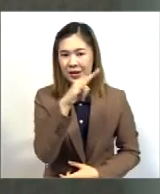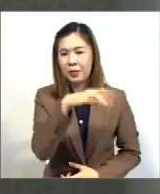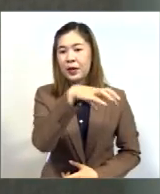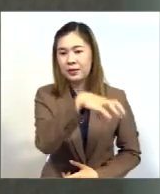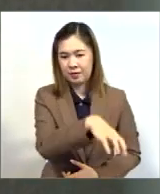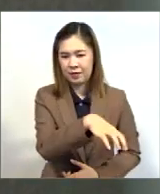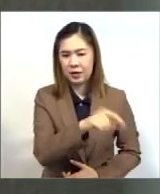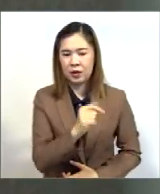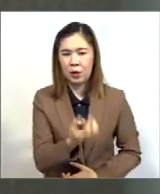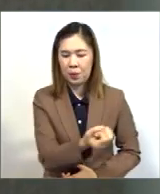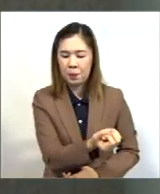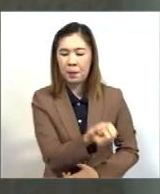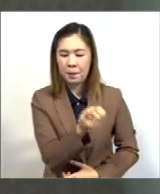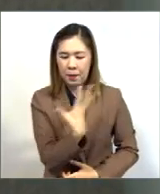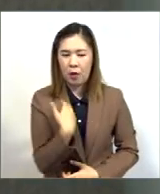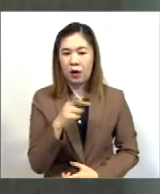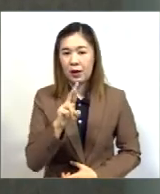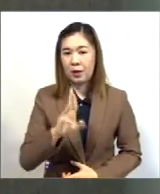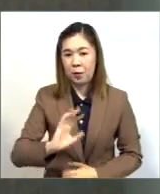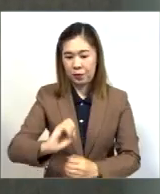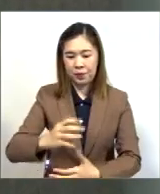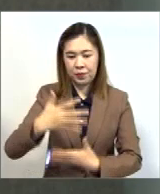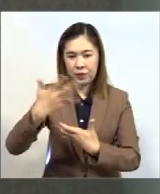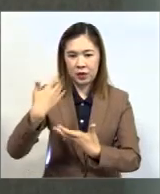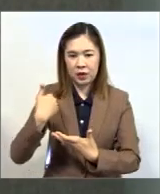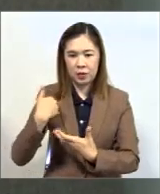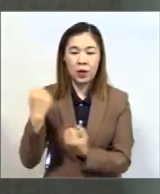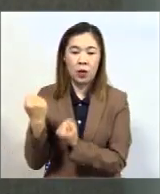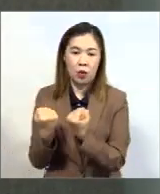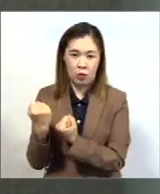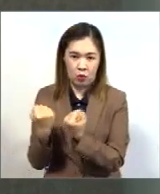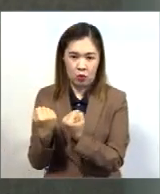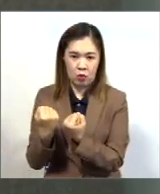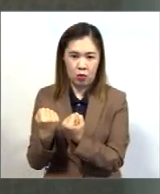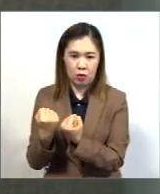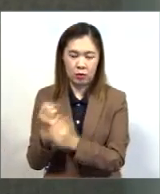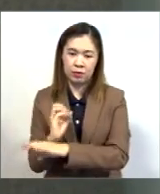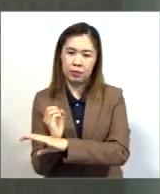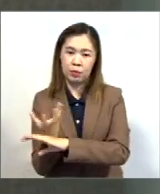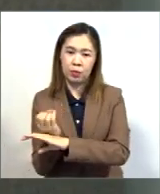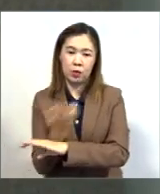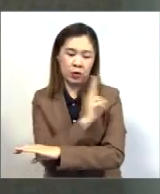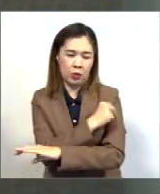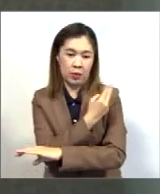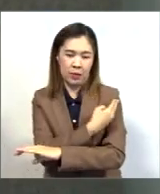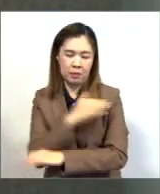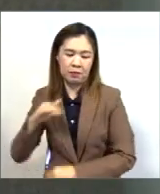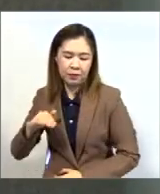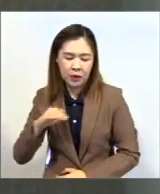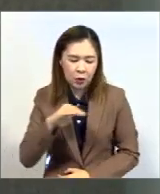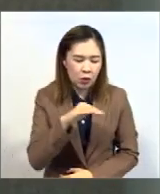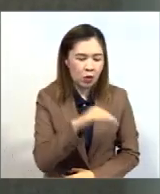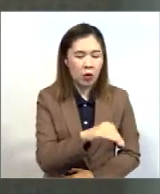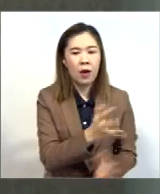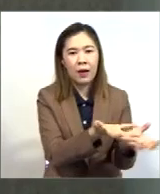นะครับแล้วระบบก็จะแจ้งมาก็จะต้องนำรถพยาบาลที่เราเรียกว่า Emergency Medical Service เนี่ยรับนะครับผู้ต้องสงสัยเหล่านั้นหรือผู้ป่ว